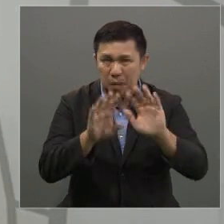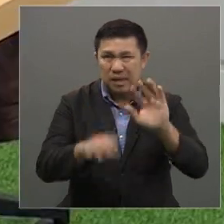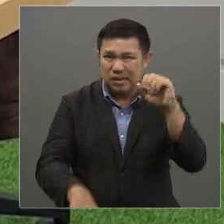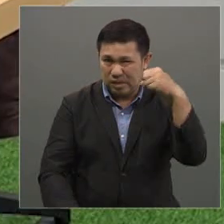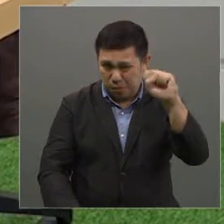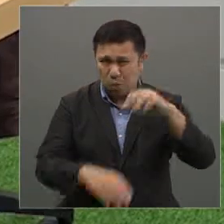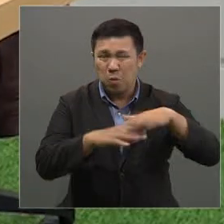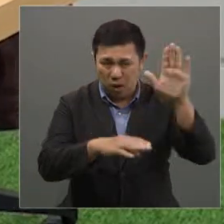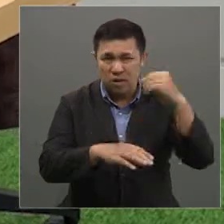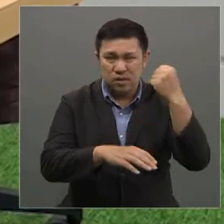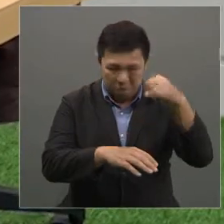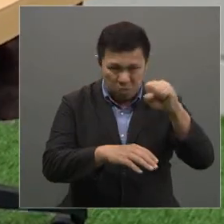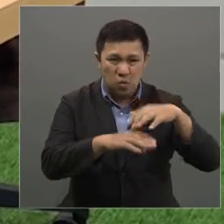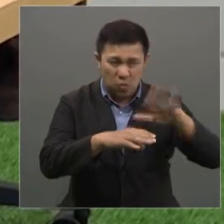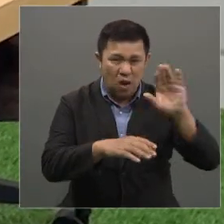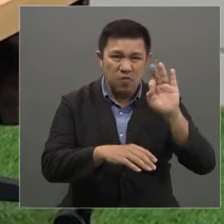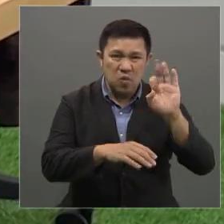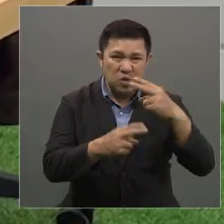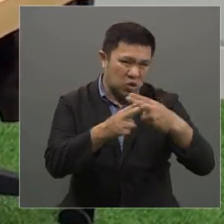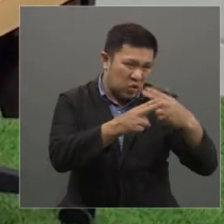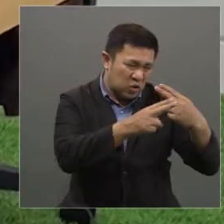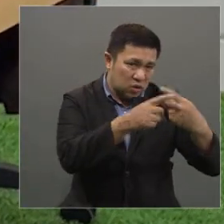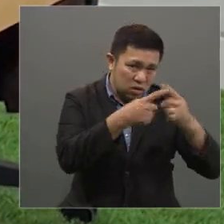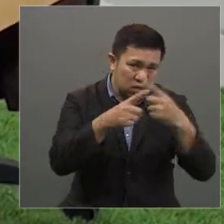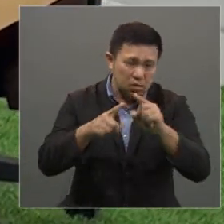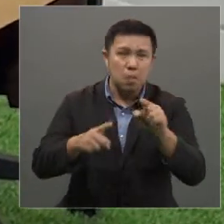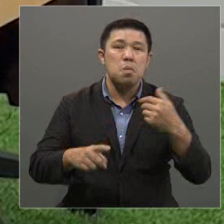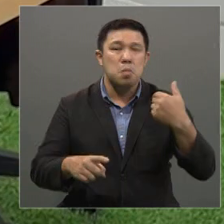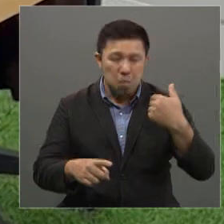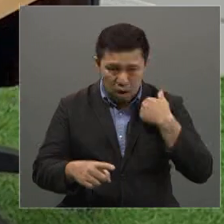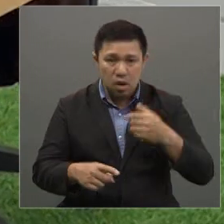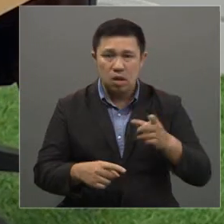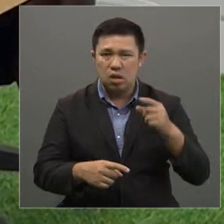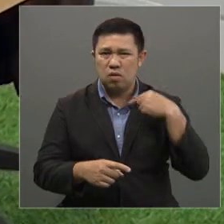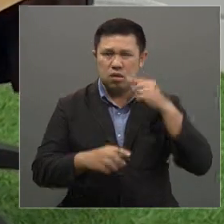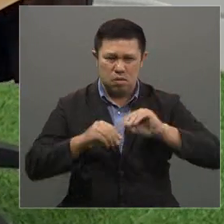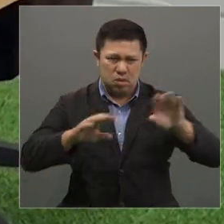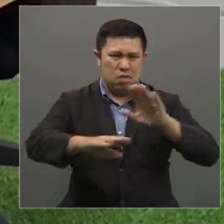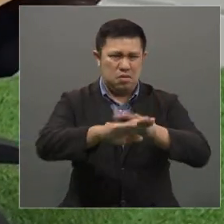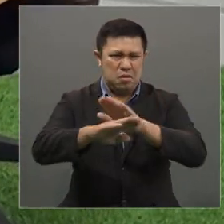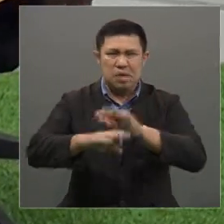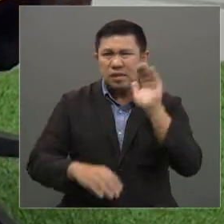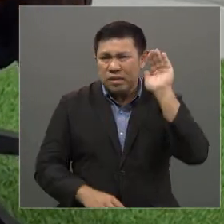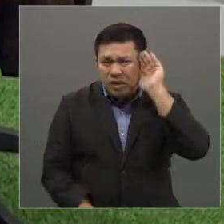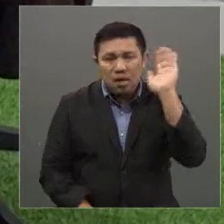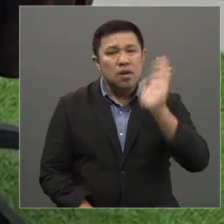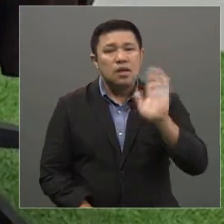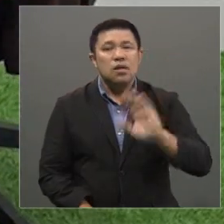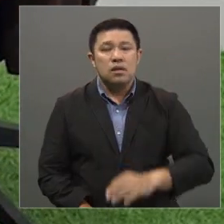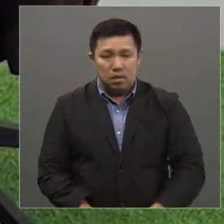ะคะ10กว่าเพจที่เจอนะคะเพราะฉะนั้นก็เลยมาฝากเตือนนะคะว่าอย่าหลงเชื่ออย่าเข้าไปกดลิงก์